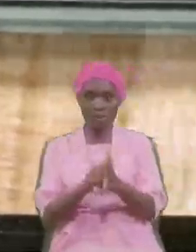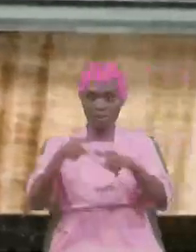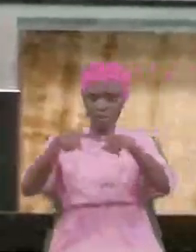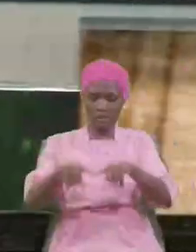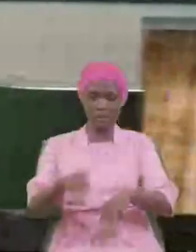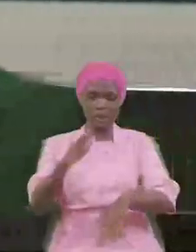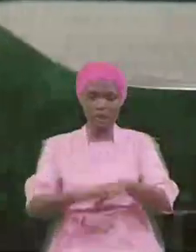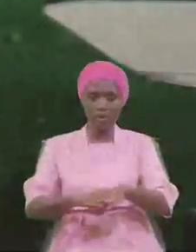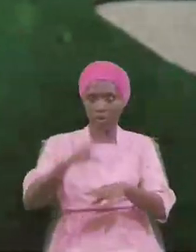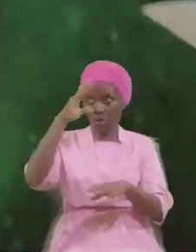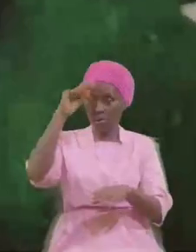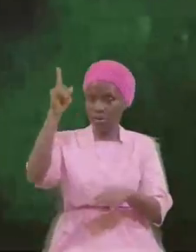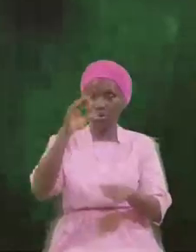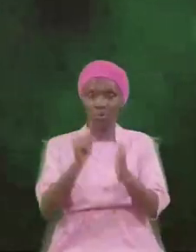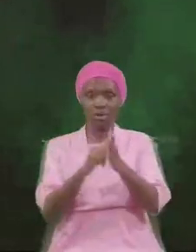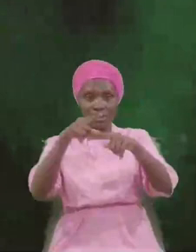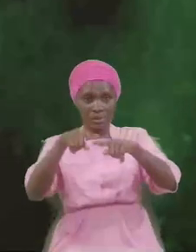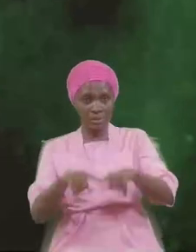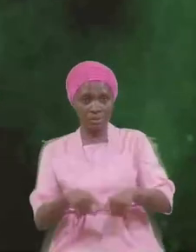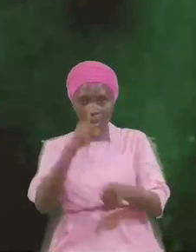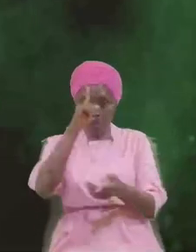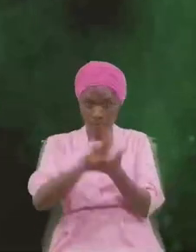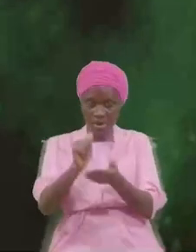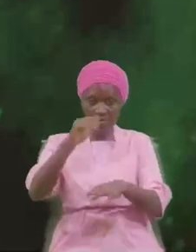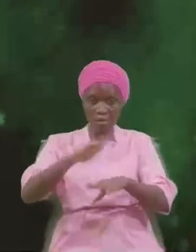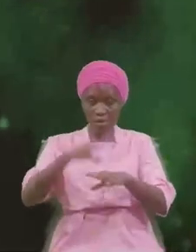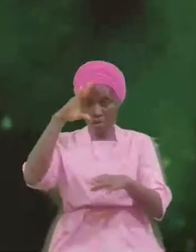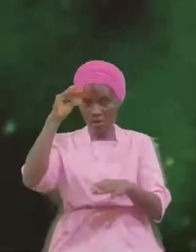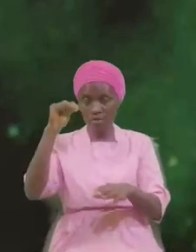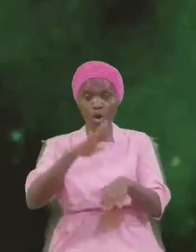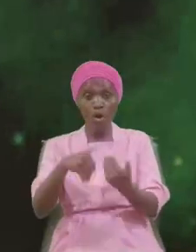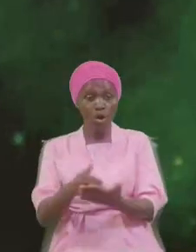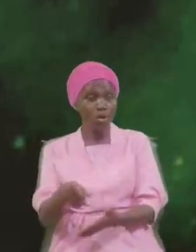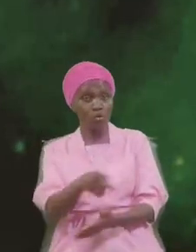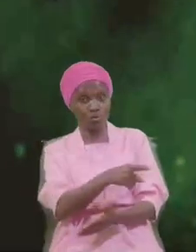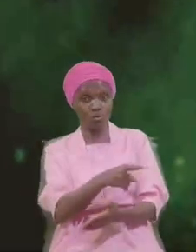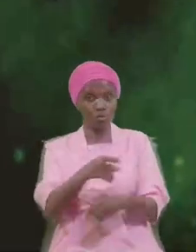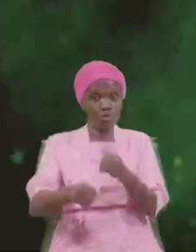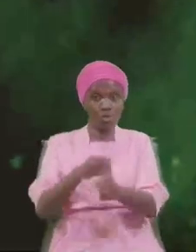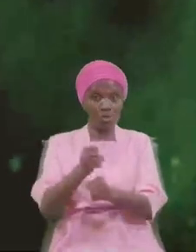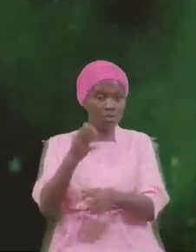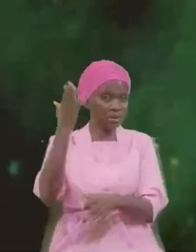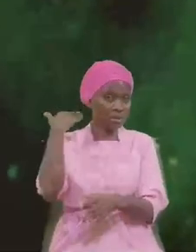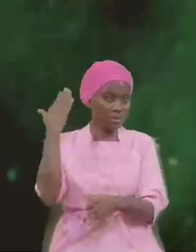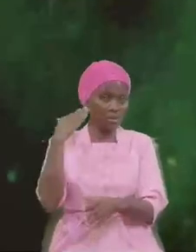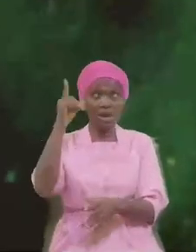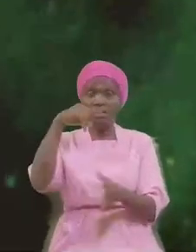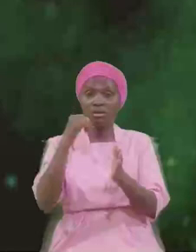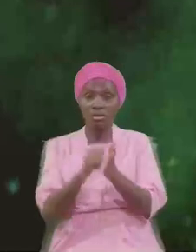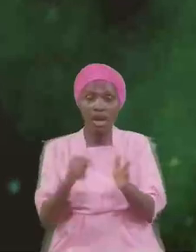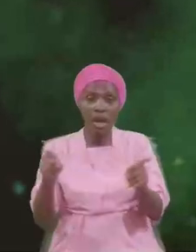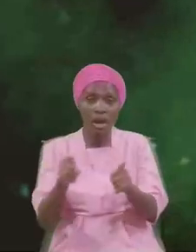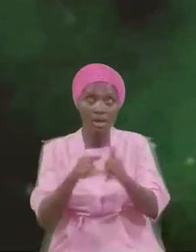qui dépendaient de lui et qui se fiaient à lui toutes ces années dans le passé. Et dit,